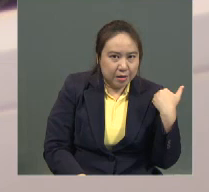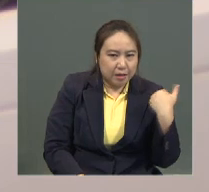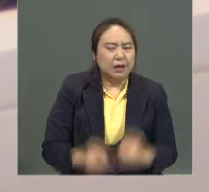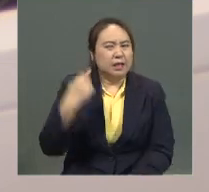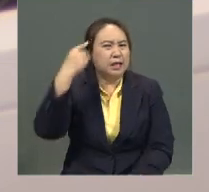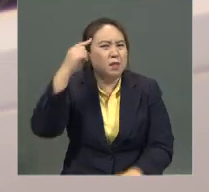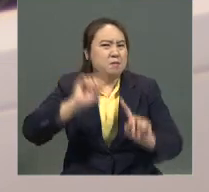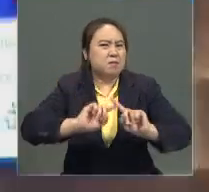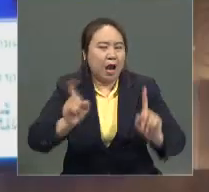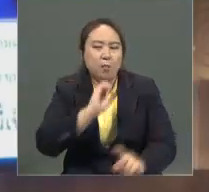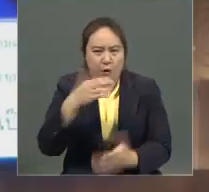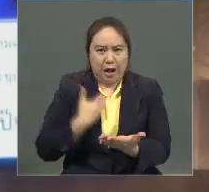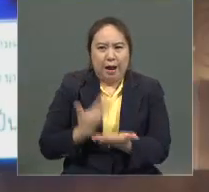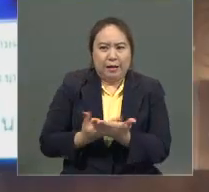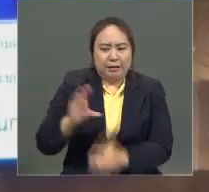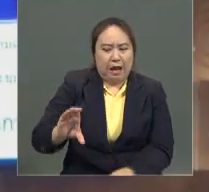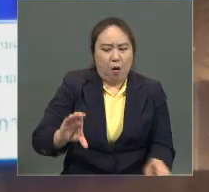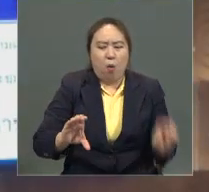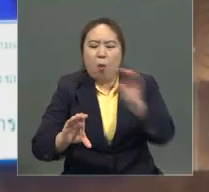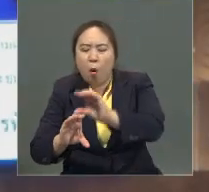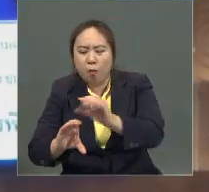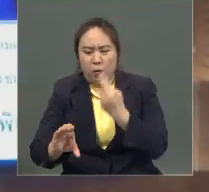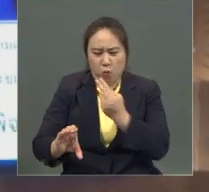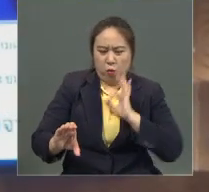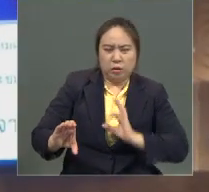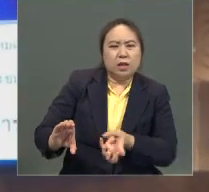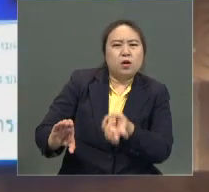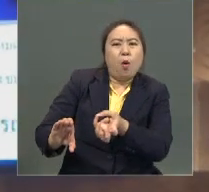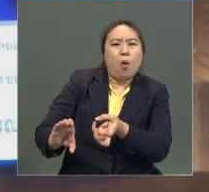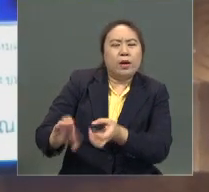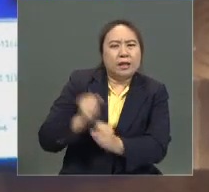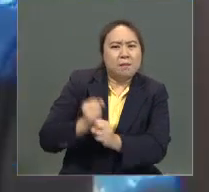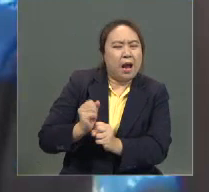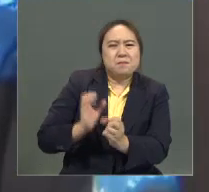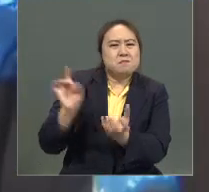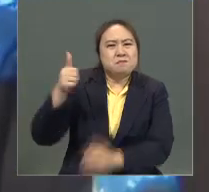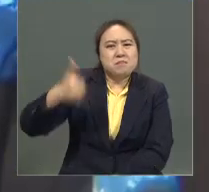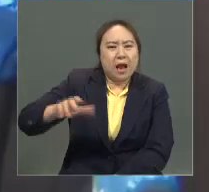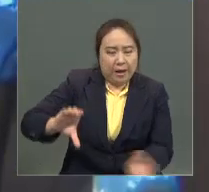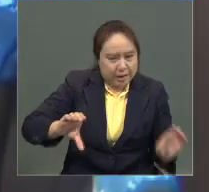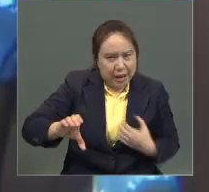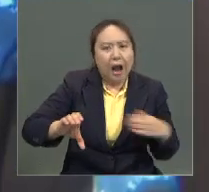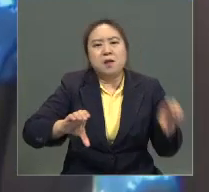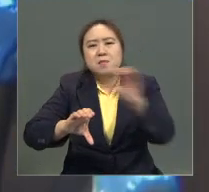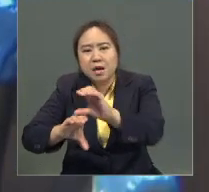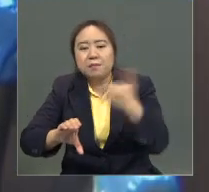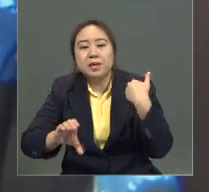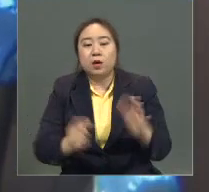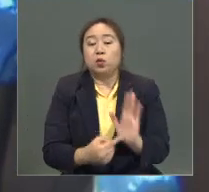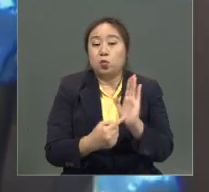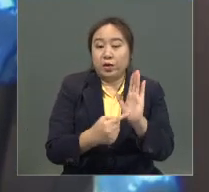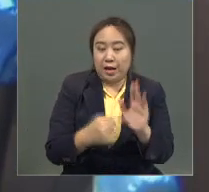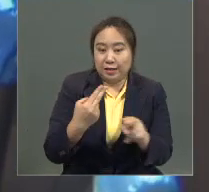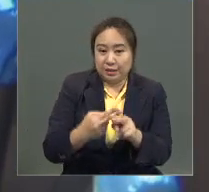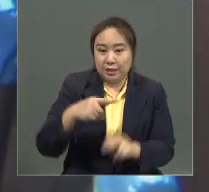พิ่มเติมงบประมาณในบางส่วนที่เห็นว่ายังได้รับน้อยเกินไปอาจไม่สามารถทำงานได้อย่างมีประสิทธิภาพครับอย่างเช่นนางผ่องศรีแซ่